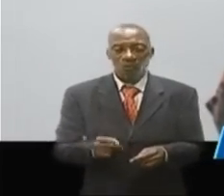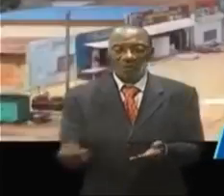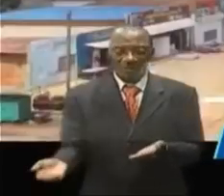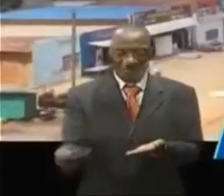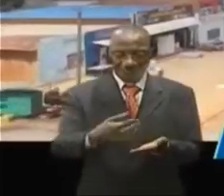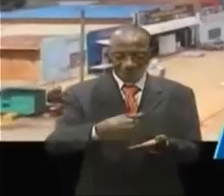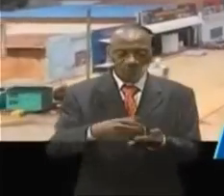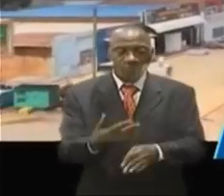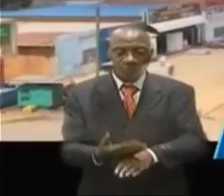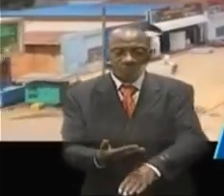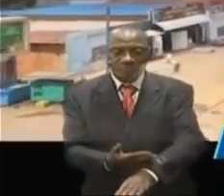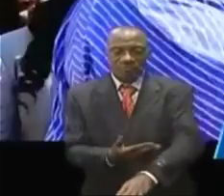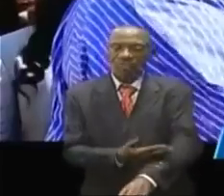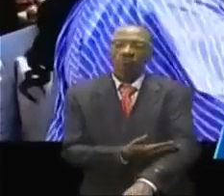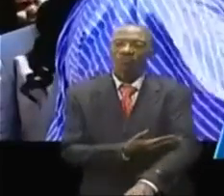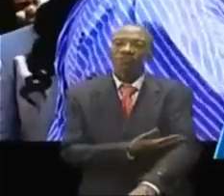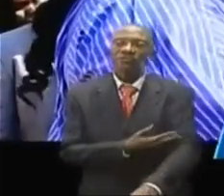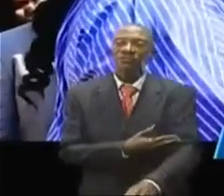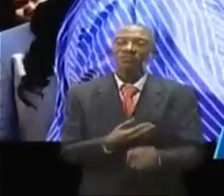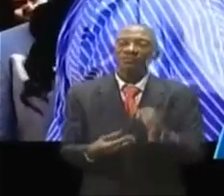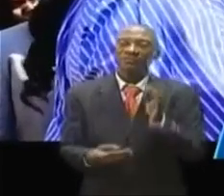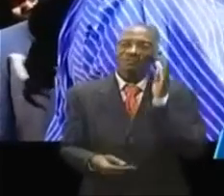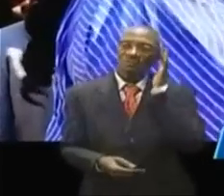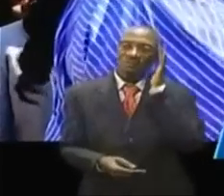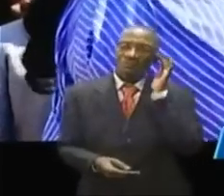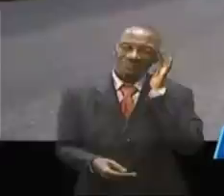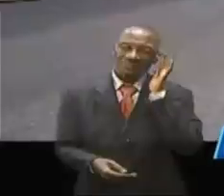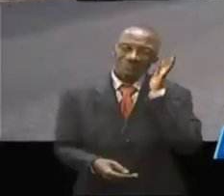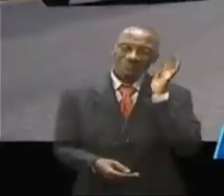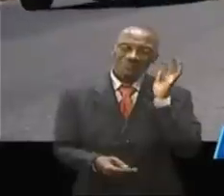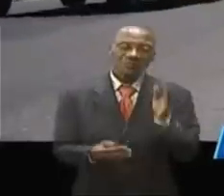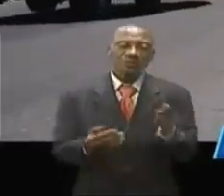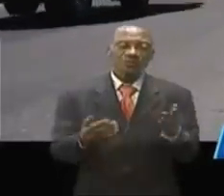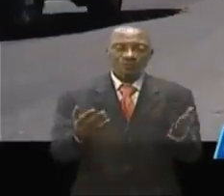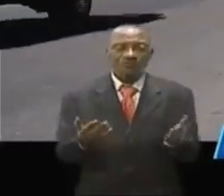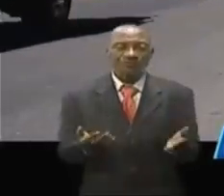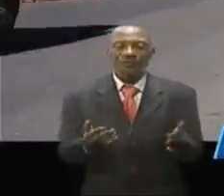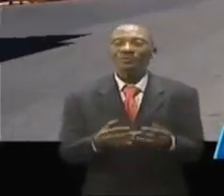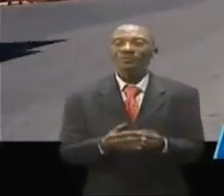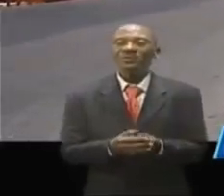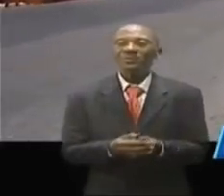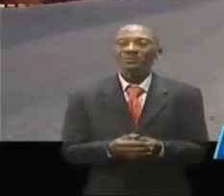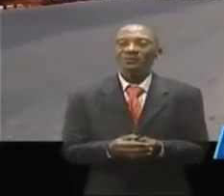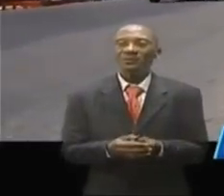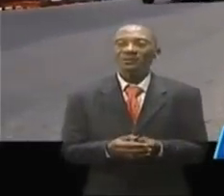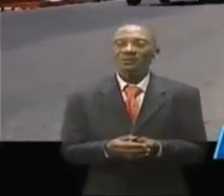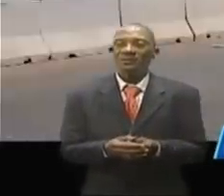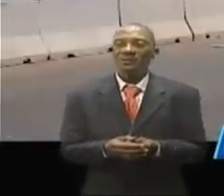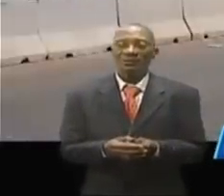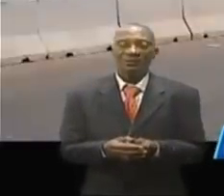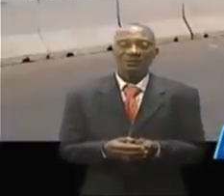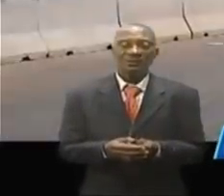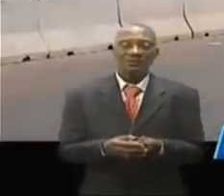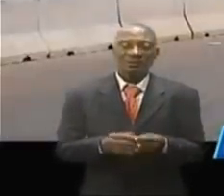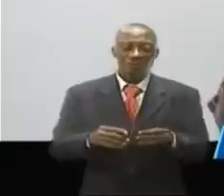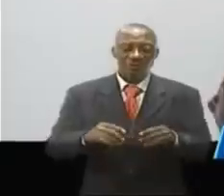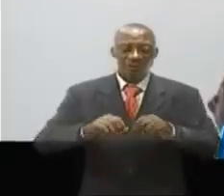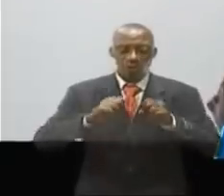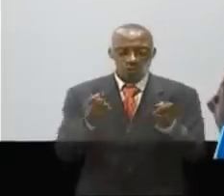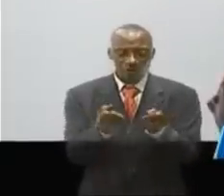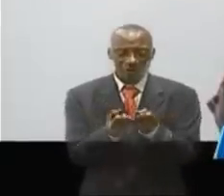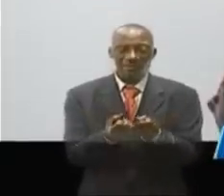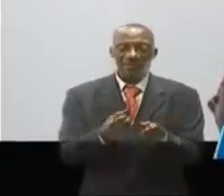tout ce qui vient de vos sociétés minières en termes de paiement de taxes, de redevances